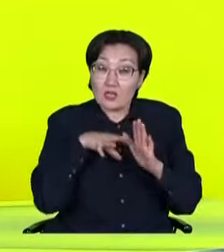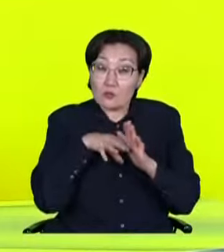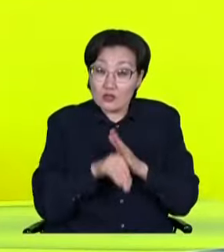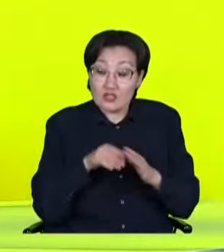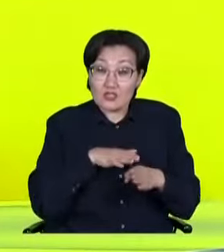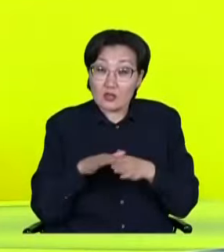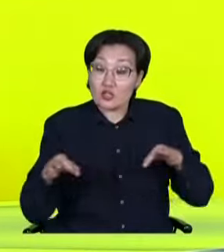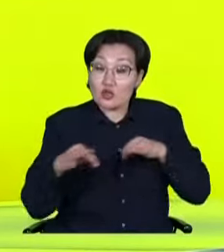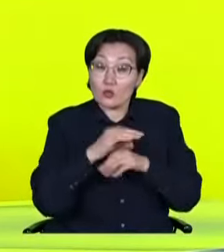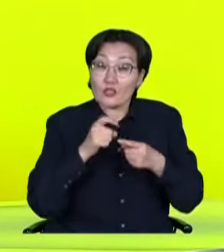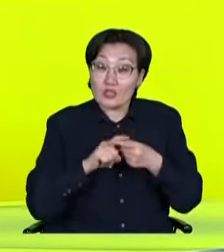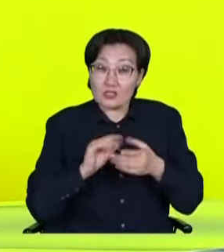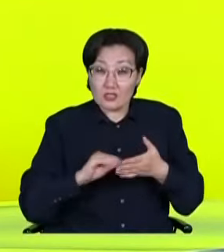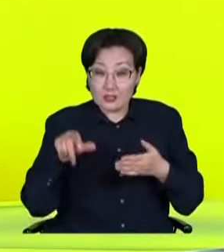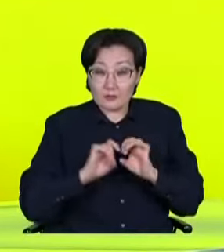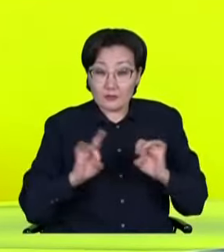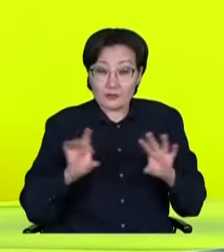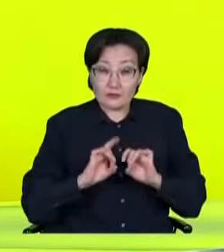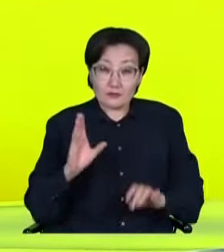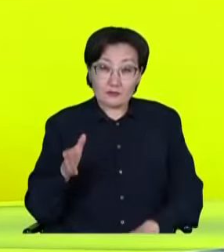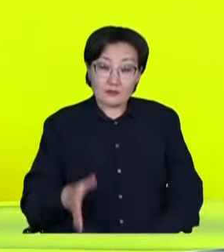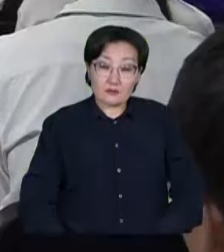жатқан жоба туралы тілші материалында.